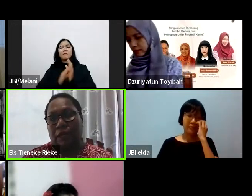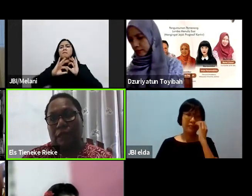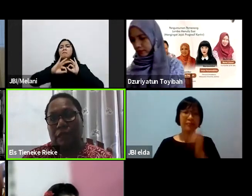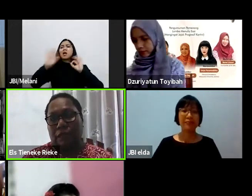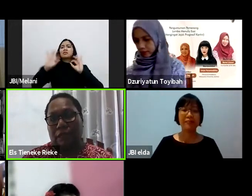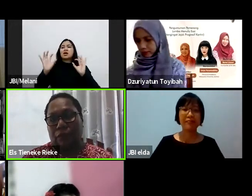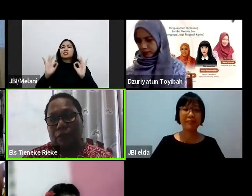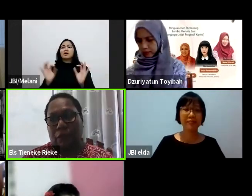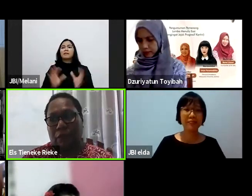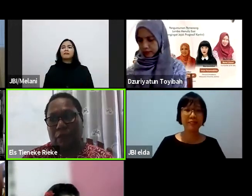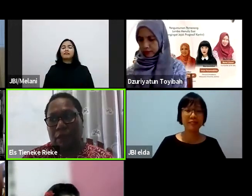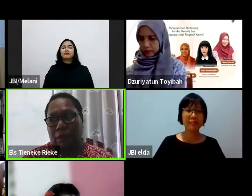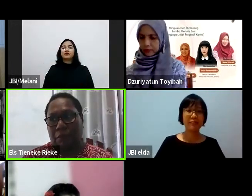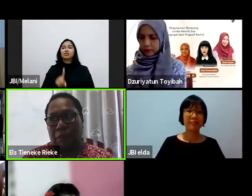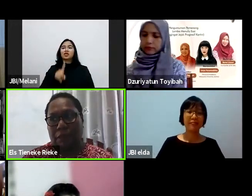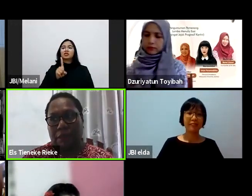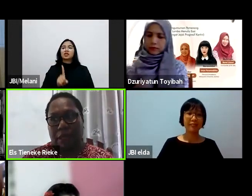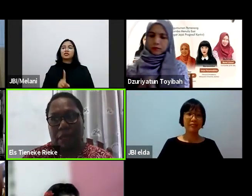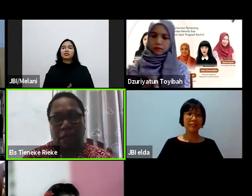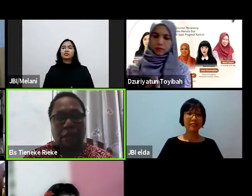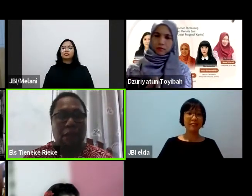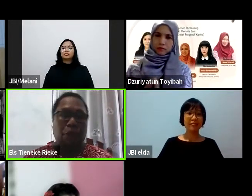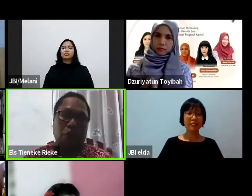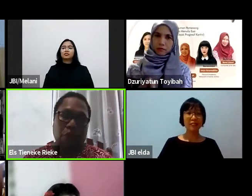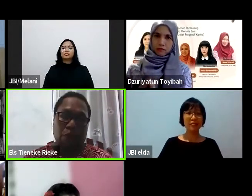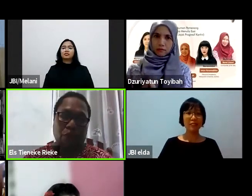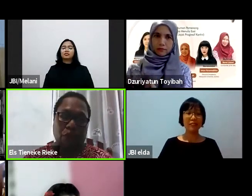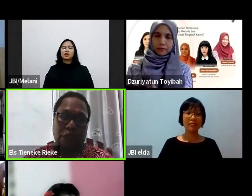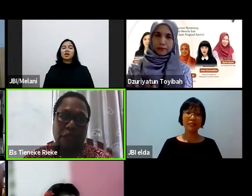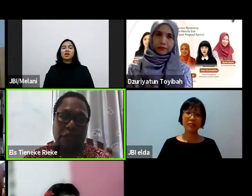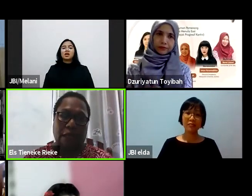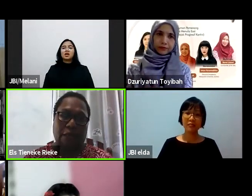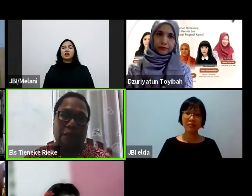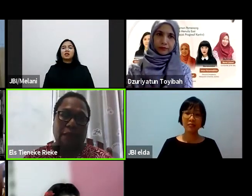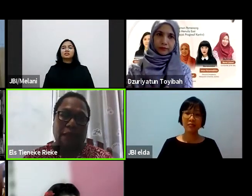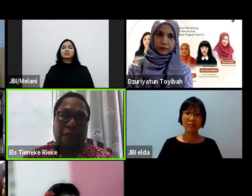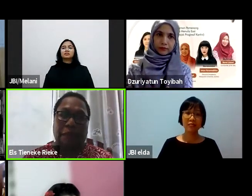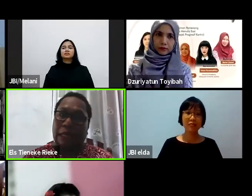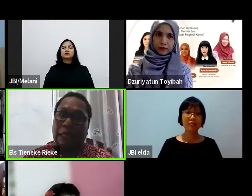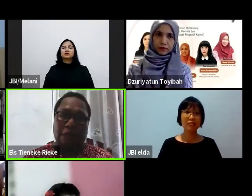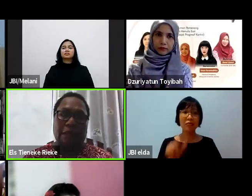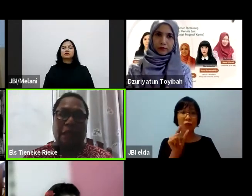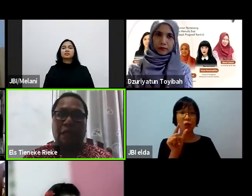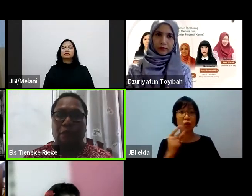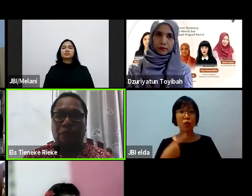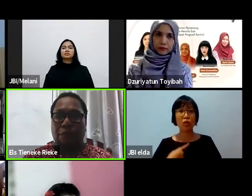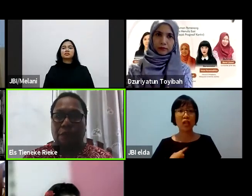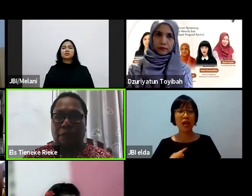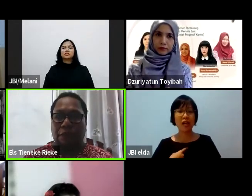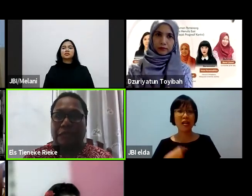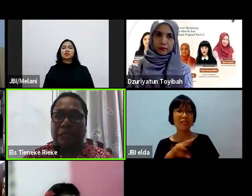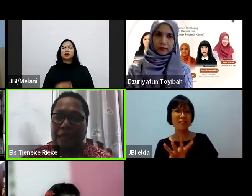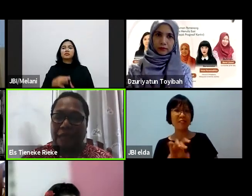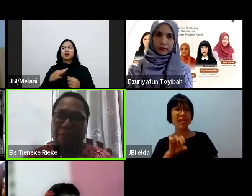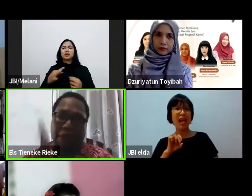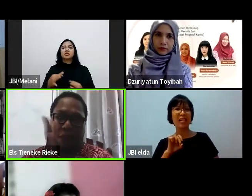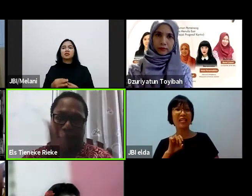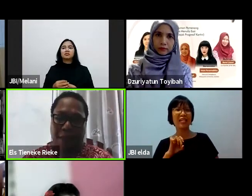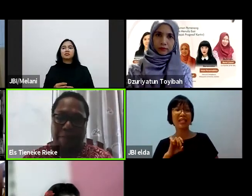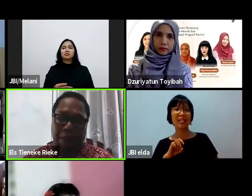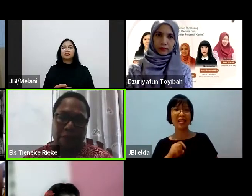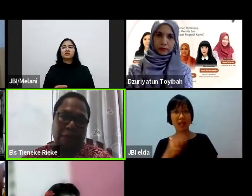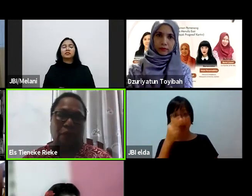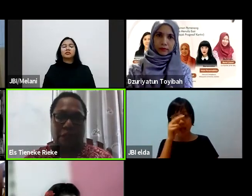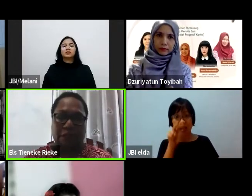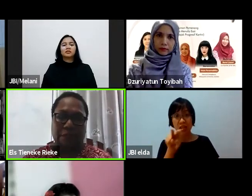itu adalah salah satu bagi saya laboratorium sosial yang menarik bagi saya untuk melihat